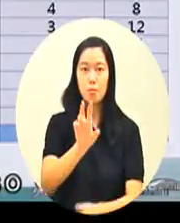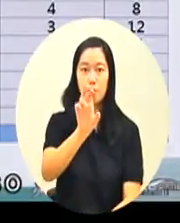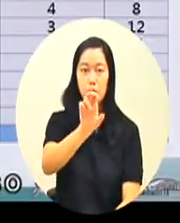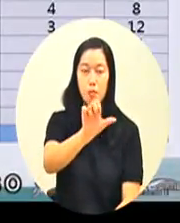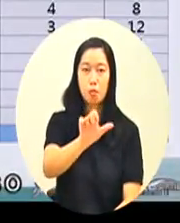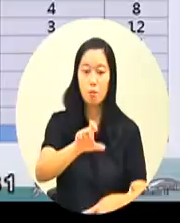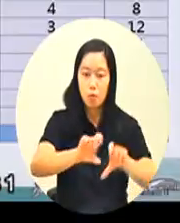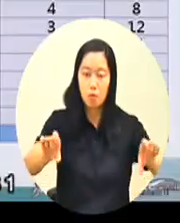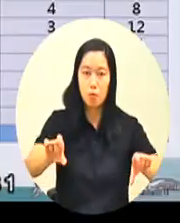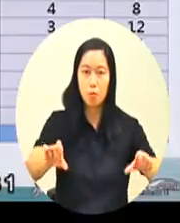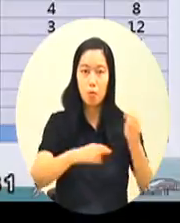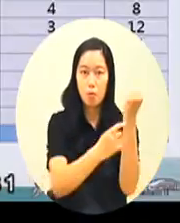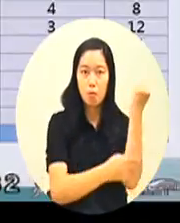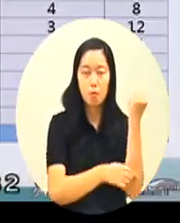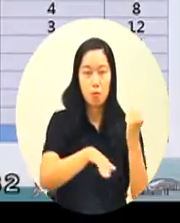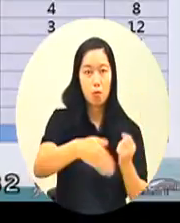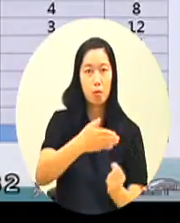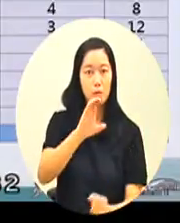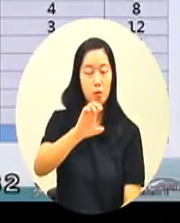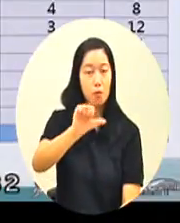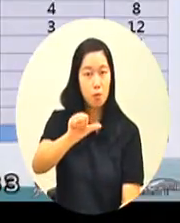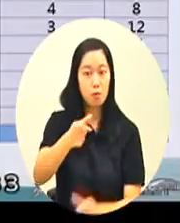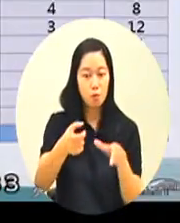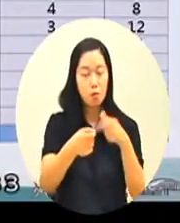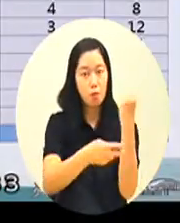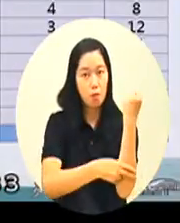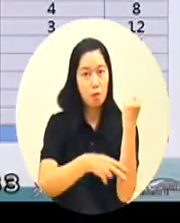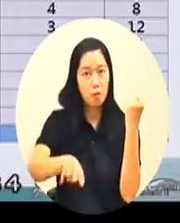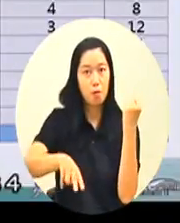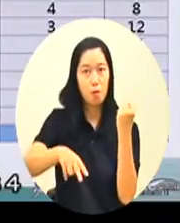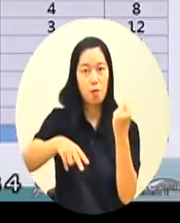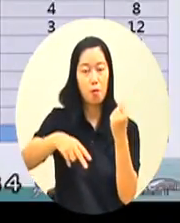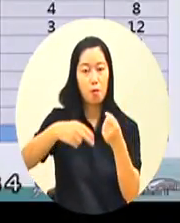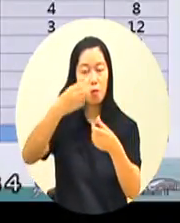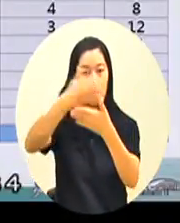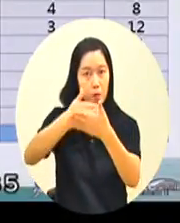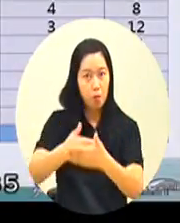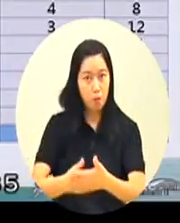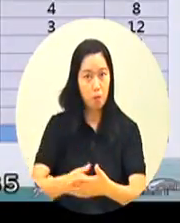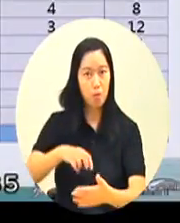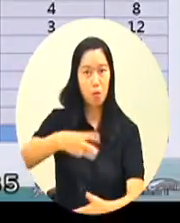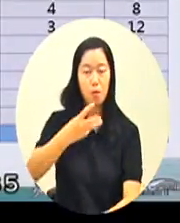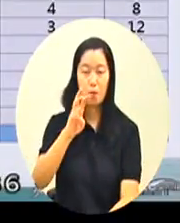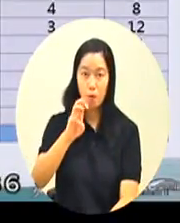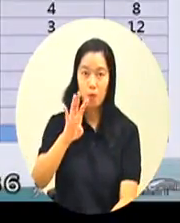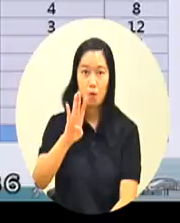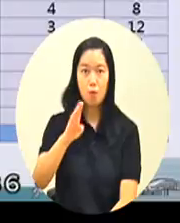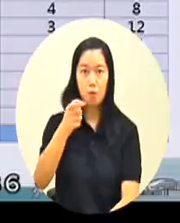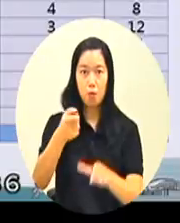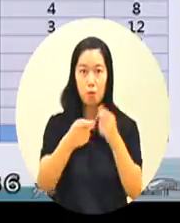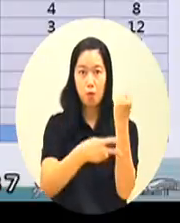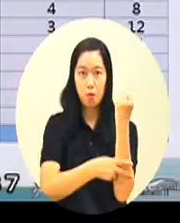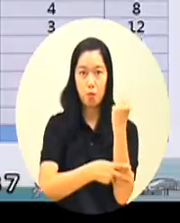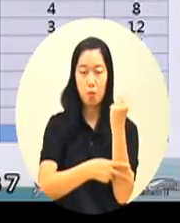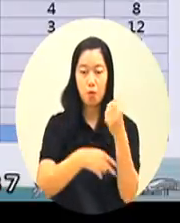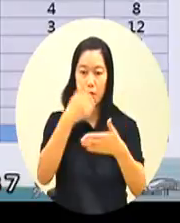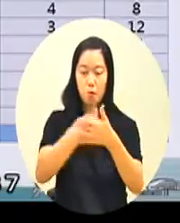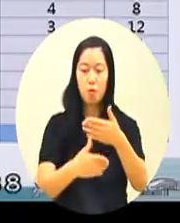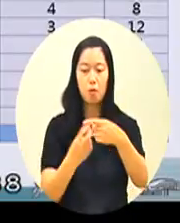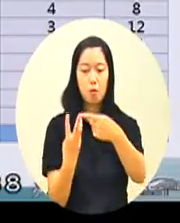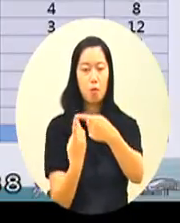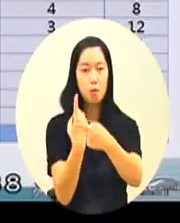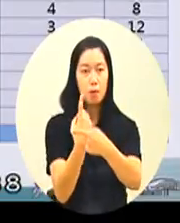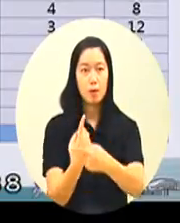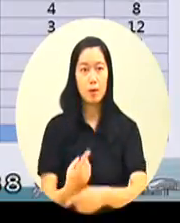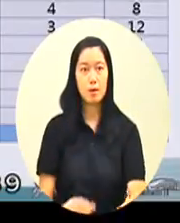总长度是955公里，那这个公里数其实下降了非常多，仅仅少掉343公里，又少掉将近三分之一了啊。